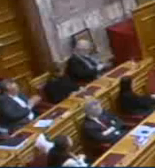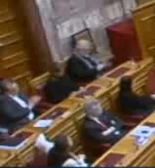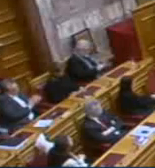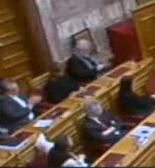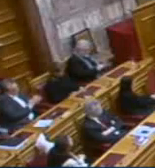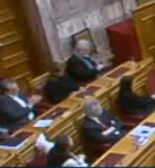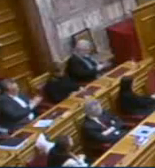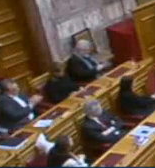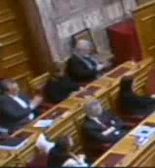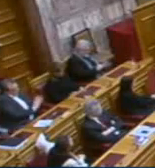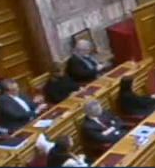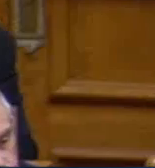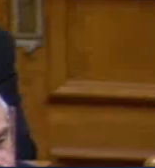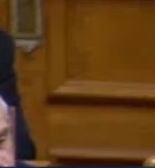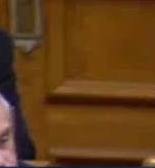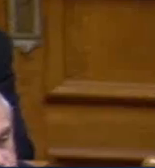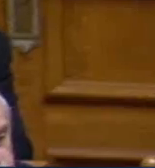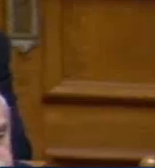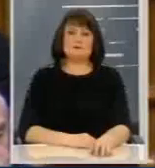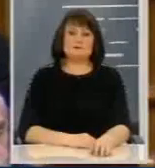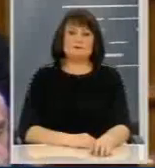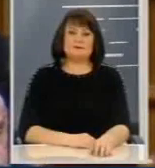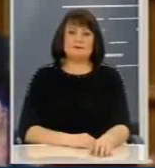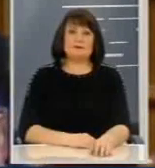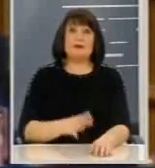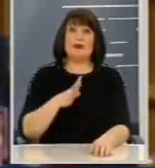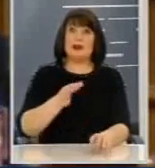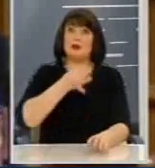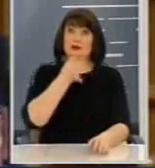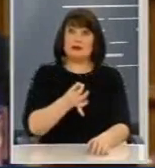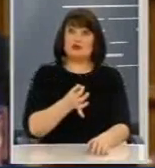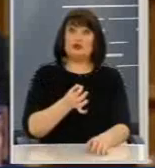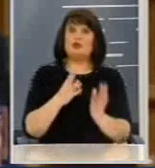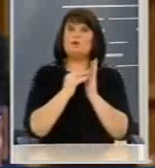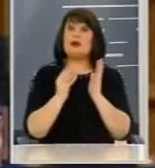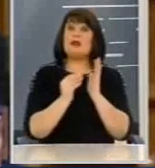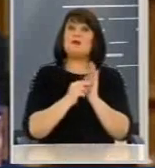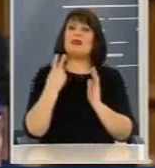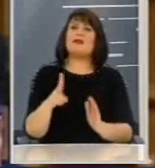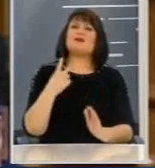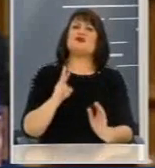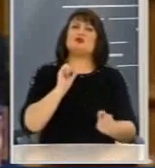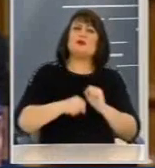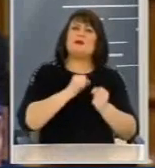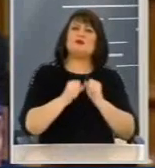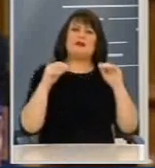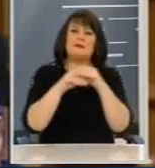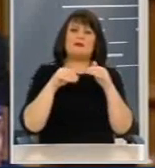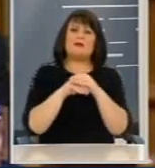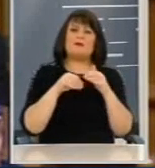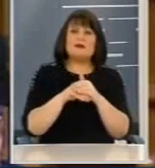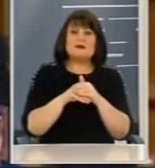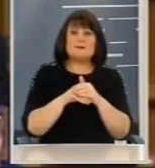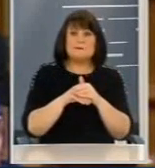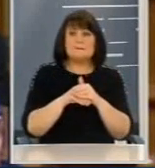Και θέλω να σας πω ότι είχαμε και παραδείγματα δικών σας προσπαθειών για επενδύσεις που